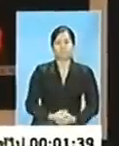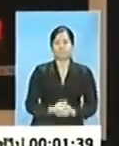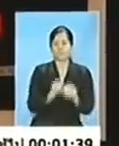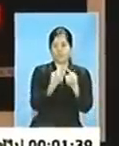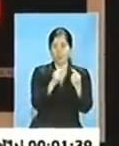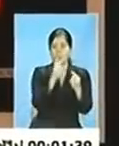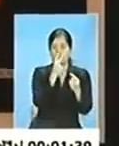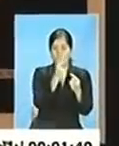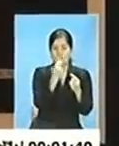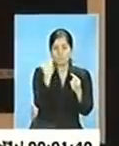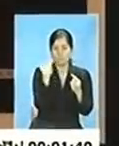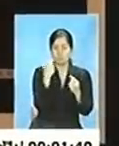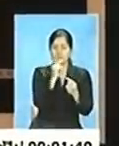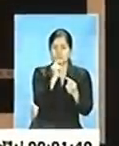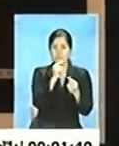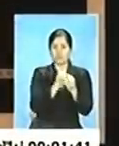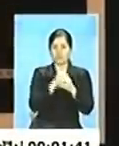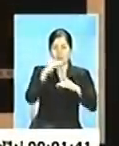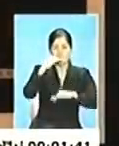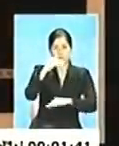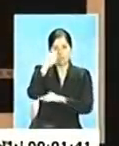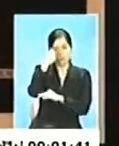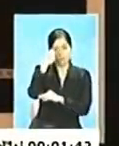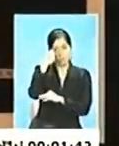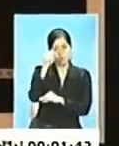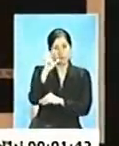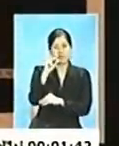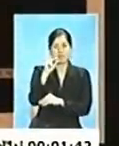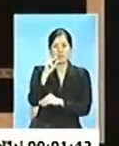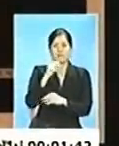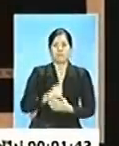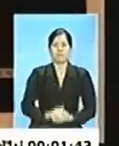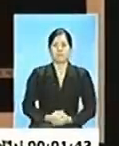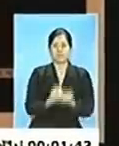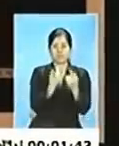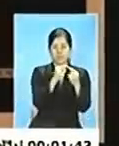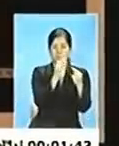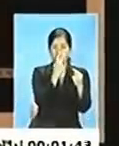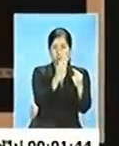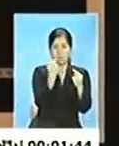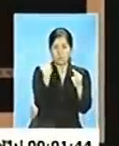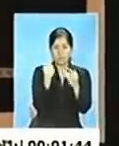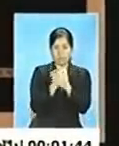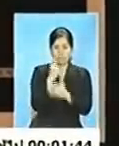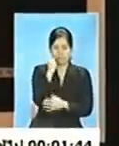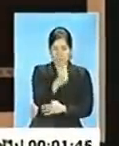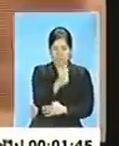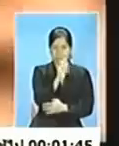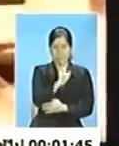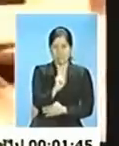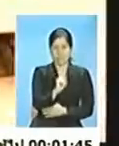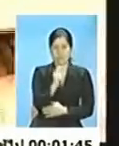ครับเขาจะให้อีก30วันนะแต่กว่าจะเข้าได้ต้องจ่ายสตางค์ยังไ